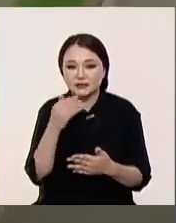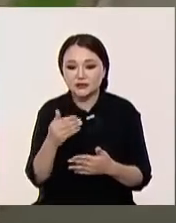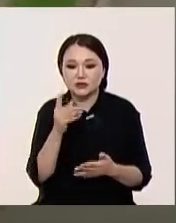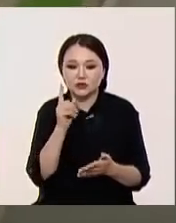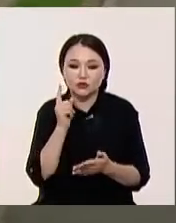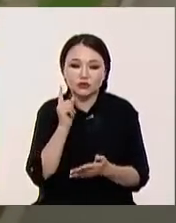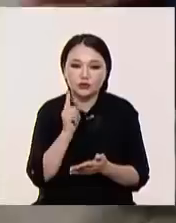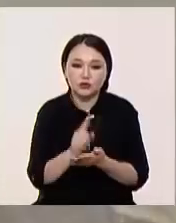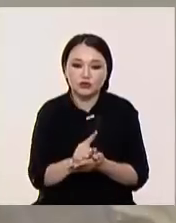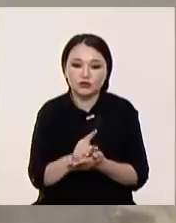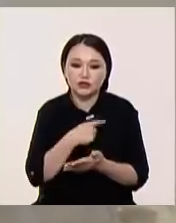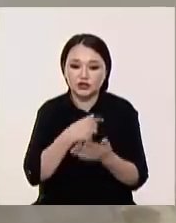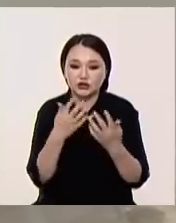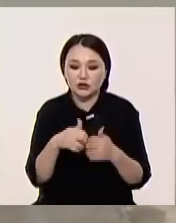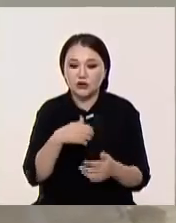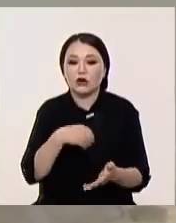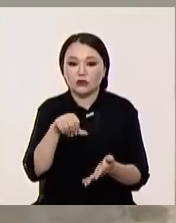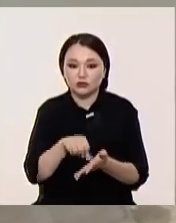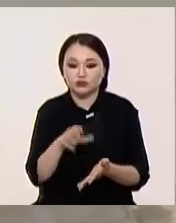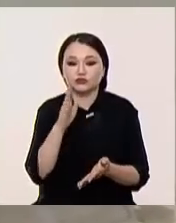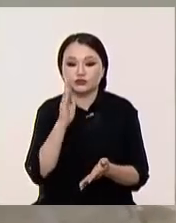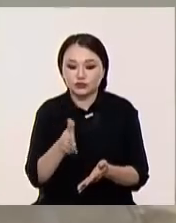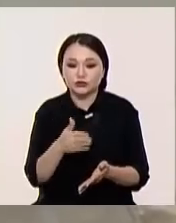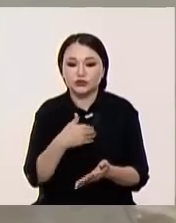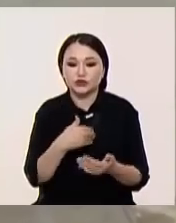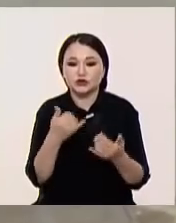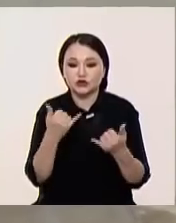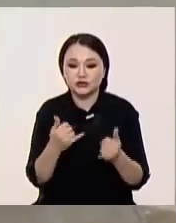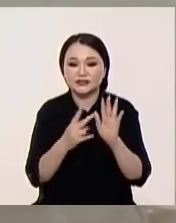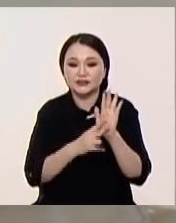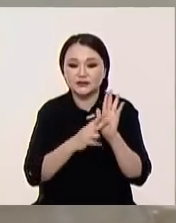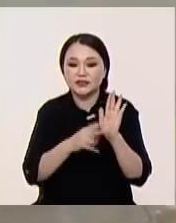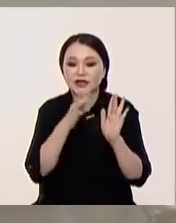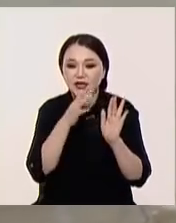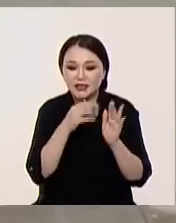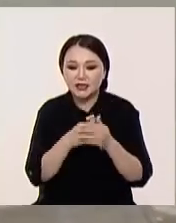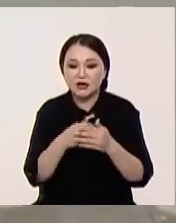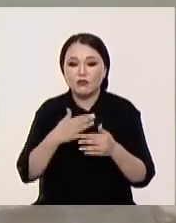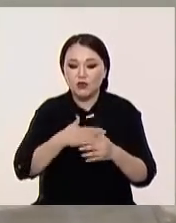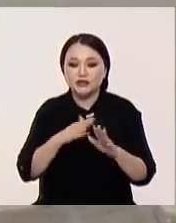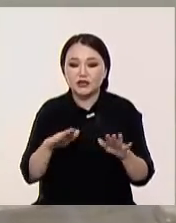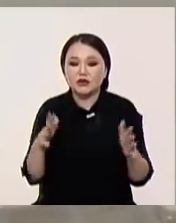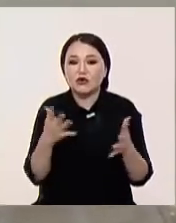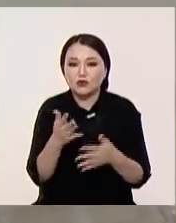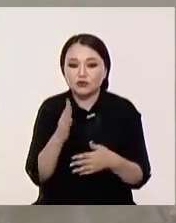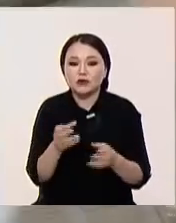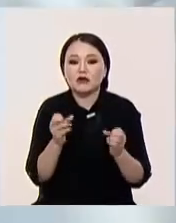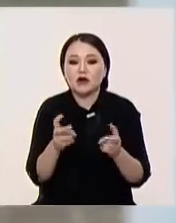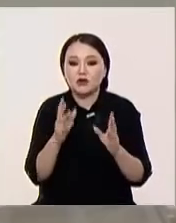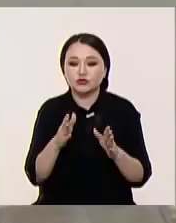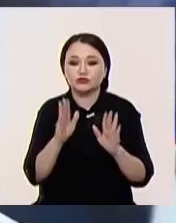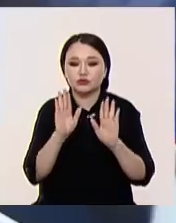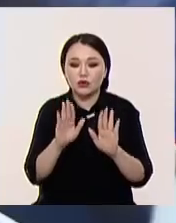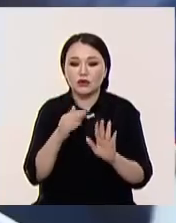деп есептеймін. Қатынасамын. Қатынасқанда мен қазір 70-ге келдім. Ендігі ұрпақтарым қандай болады, қалай болады, тек